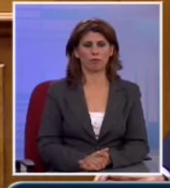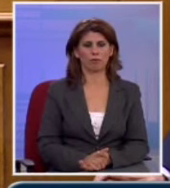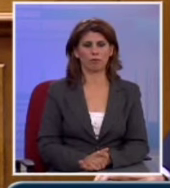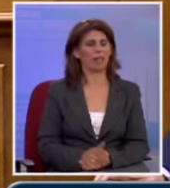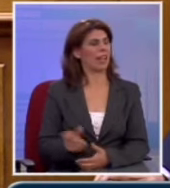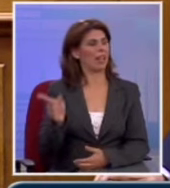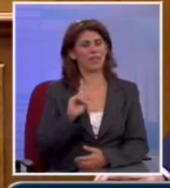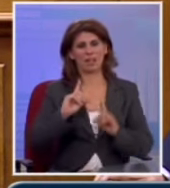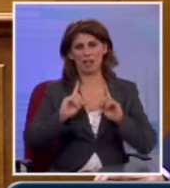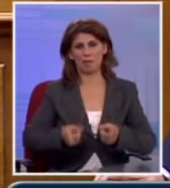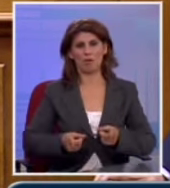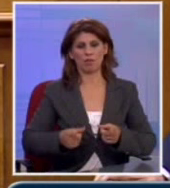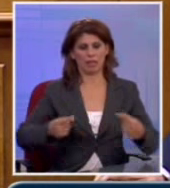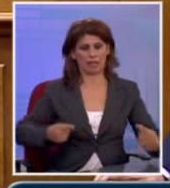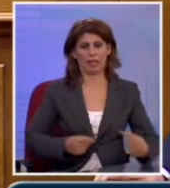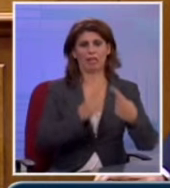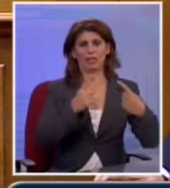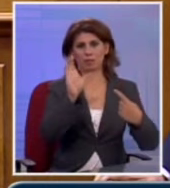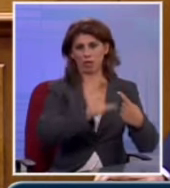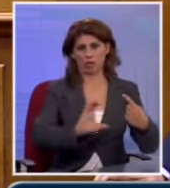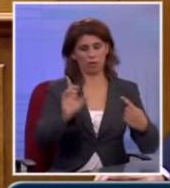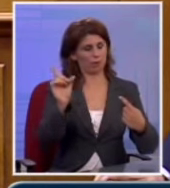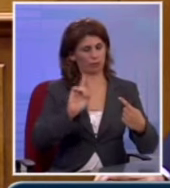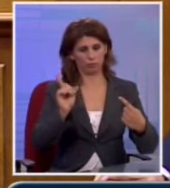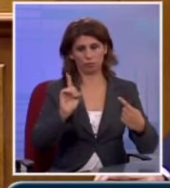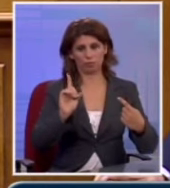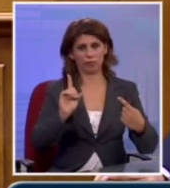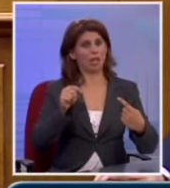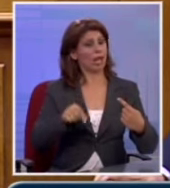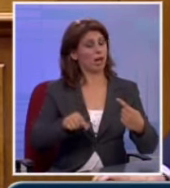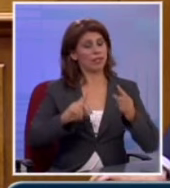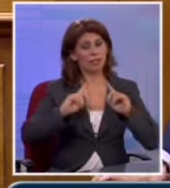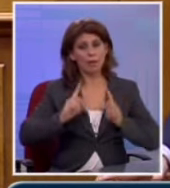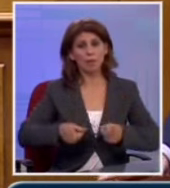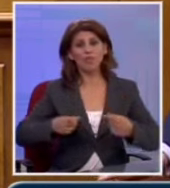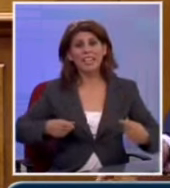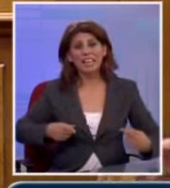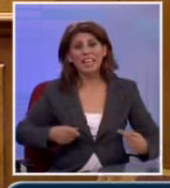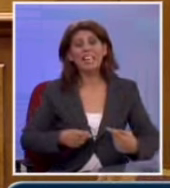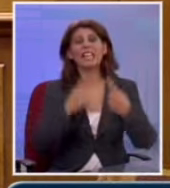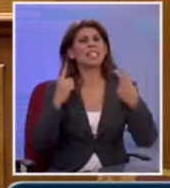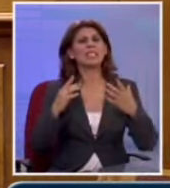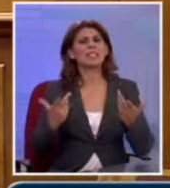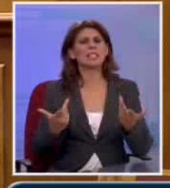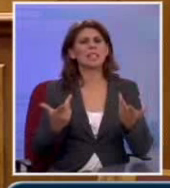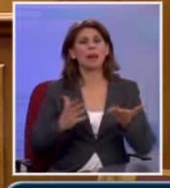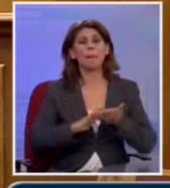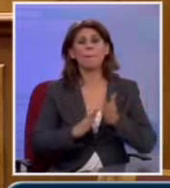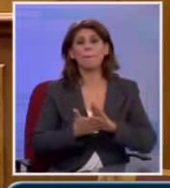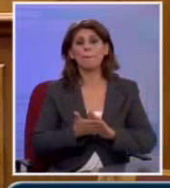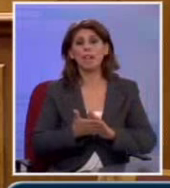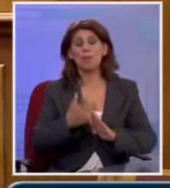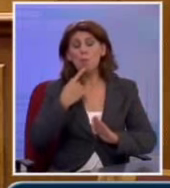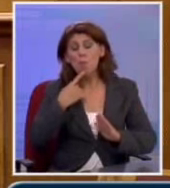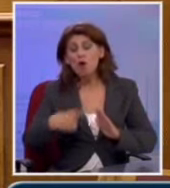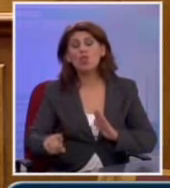δεν αποτελεί απόφαση ρήξης με την Ευρώπη. Είναι μια απόφαση ρήξης με τις πρακτικές που